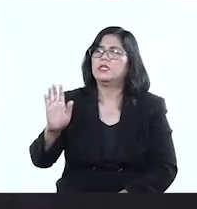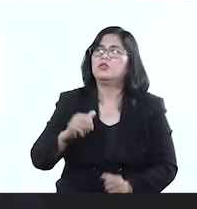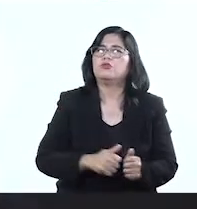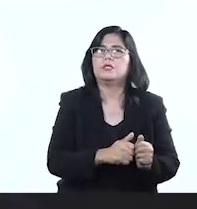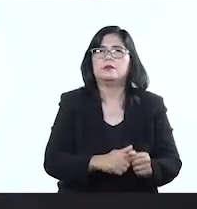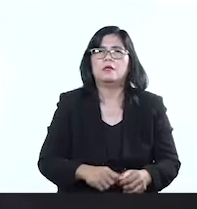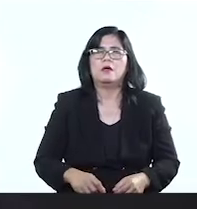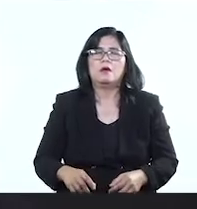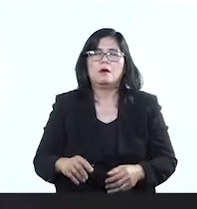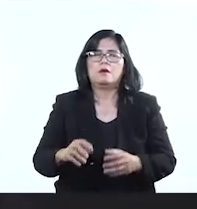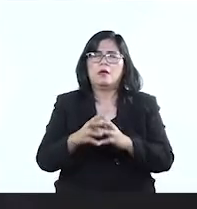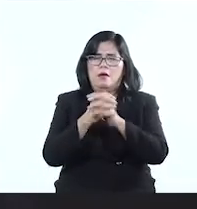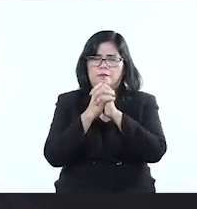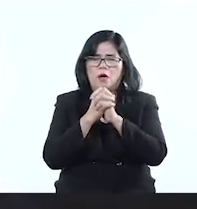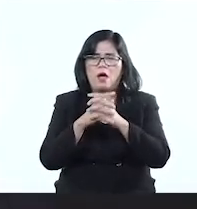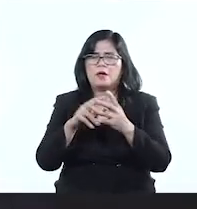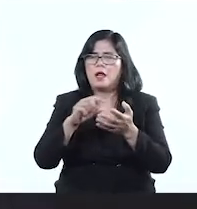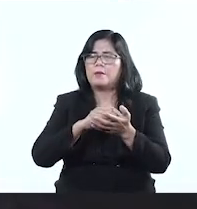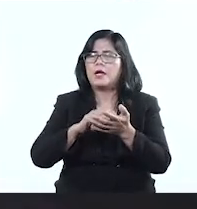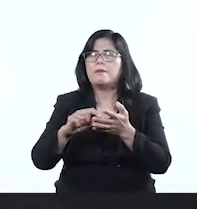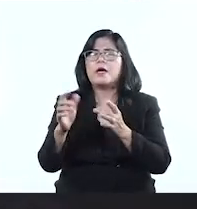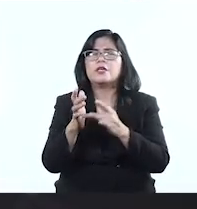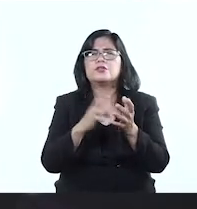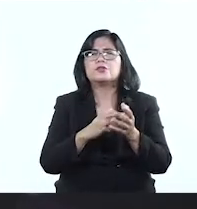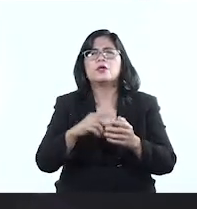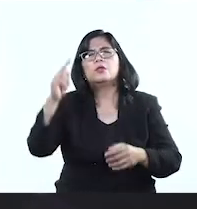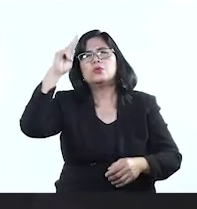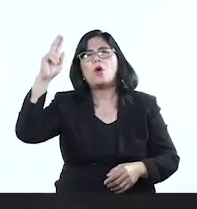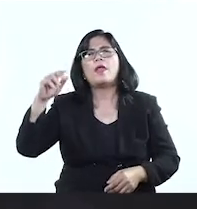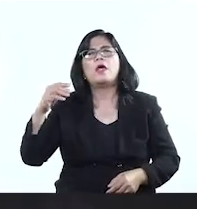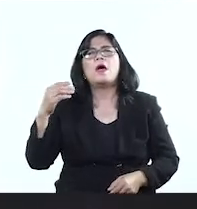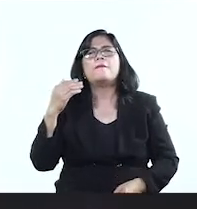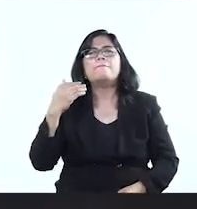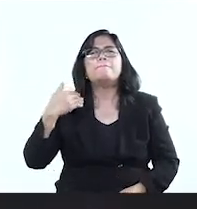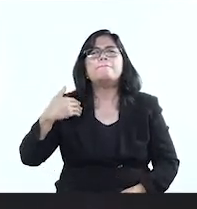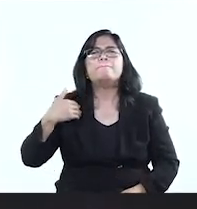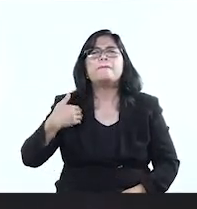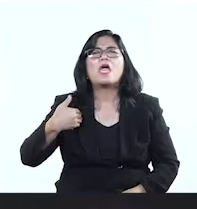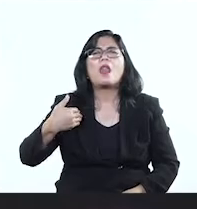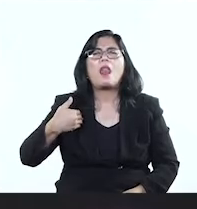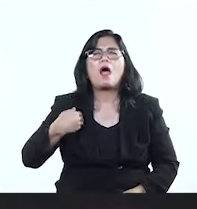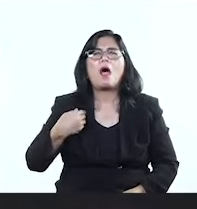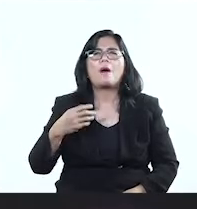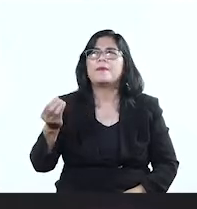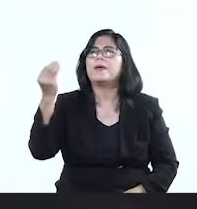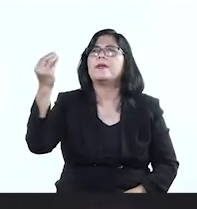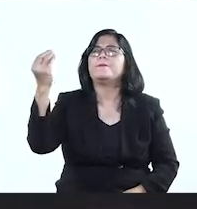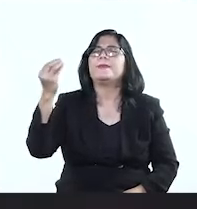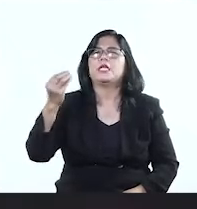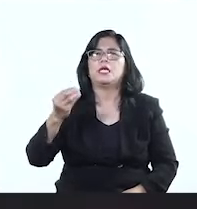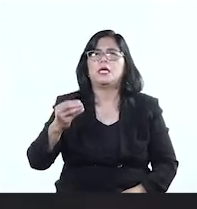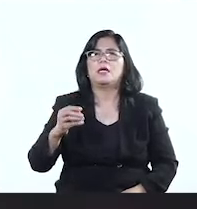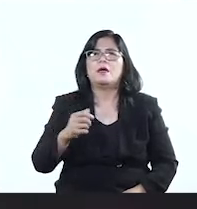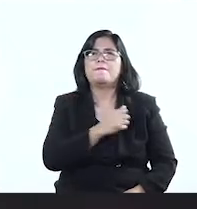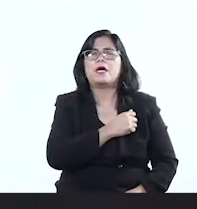QNet Tuhan Bella pemimpin-pemimpin di bangsa ini Hai sepeda part dalam waktu tidak lama lagi Indonesia